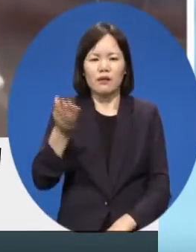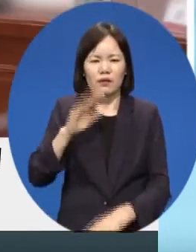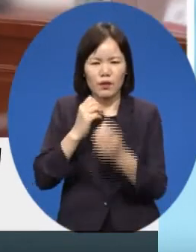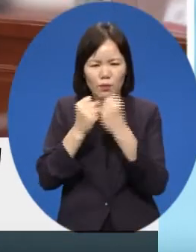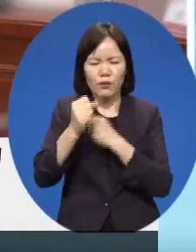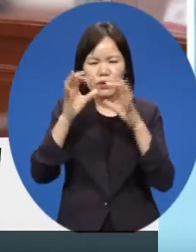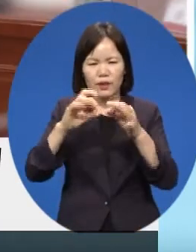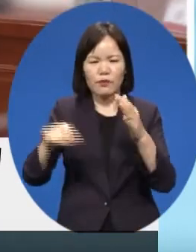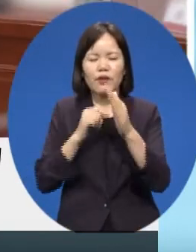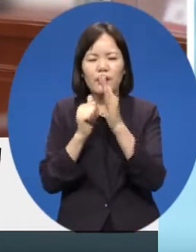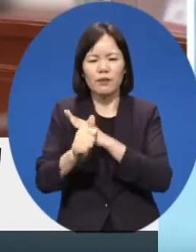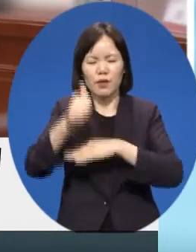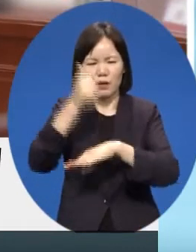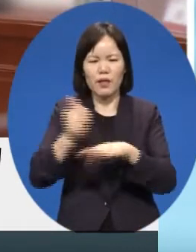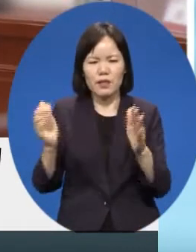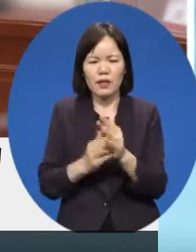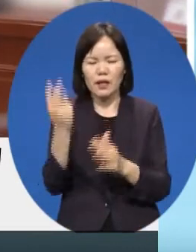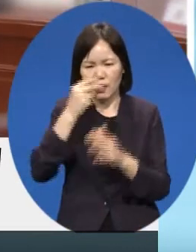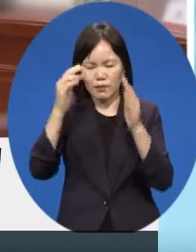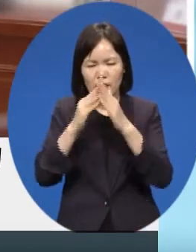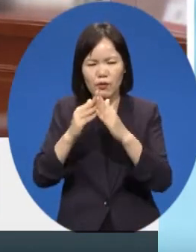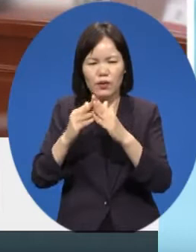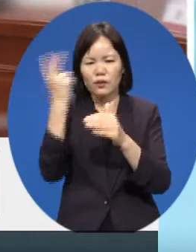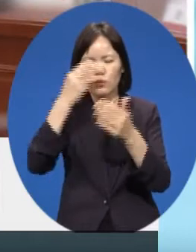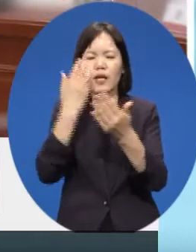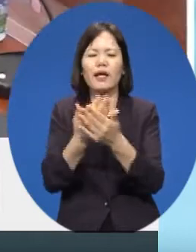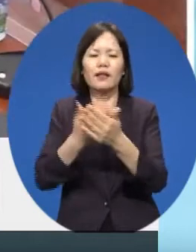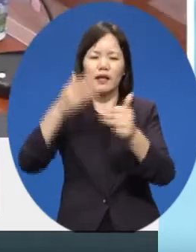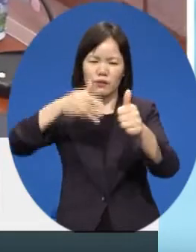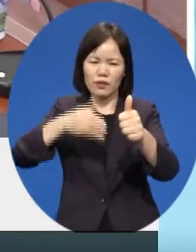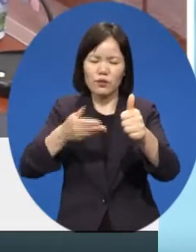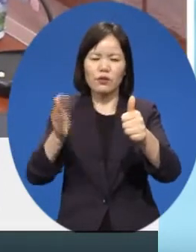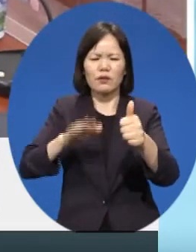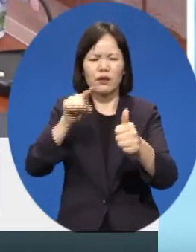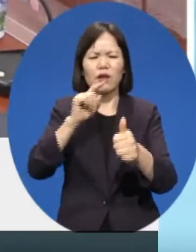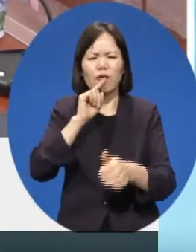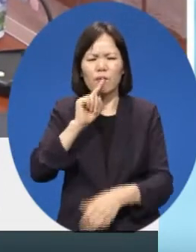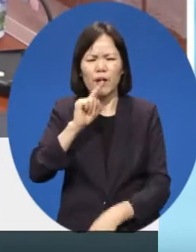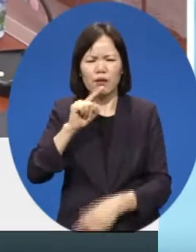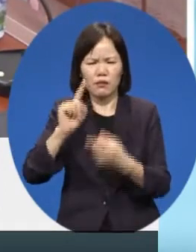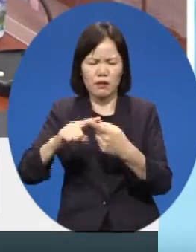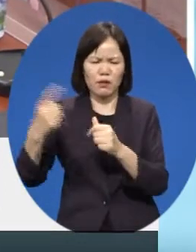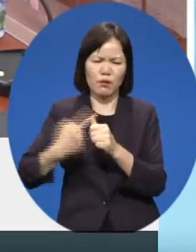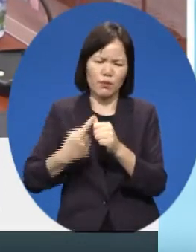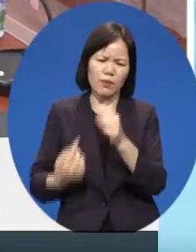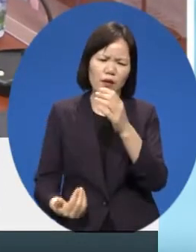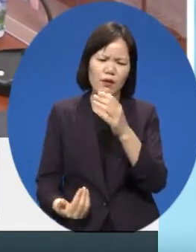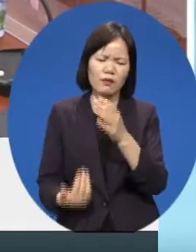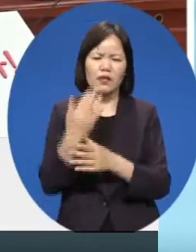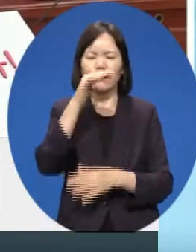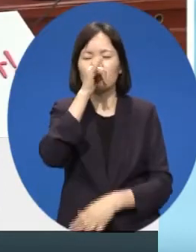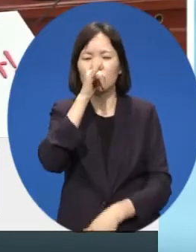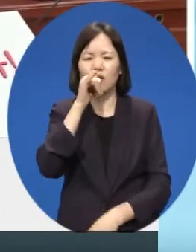김기열 원내대표는 끝까지 감사원에서 해달라고 제출을 했는데 저는 이렇게 이렇게 왔다갔다 하는 것도 넛지 본 비판의 드라이 될 수 있어요 저는 그렇게 봐요